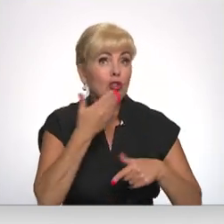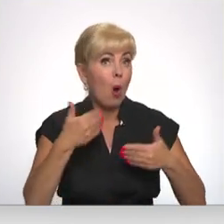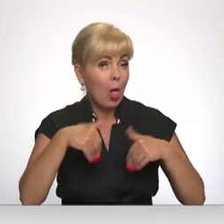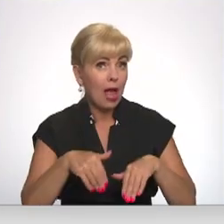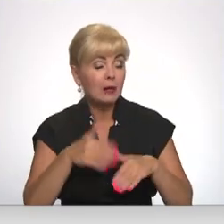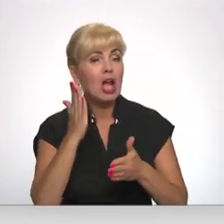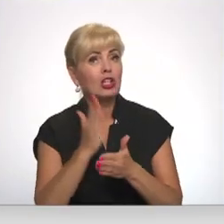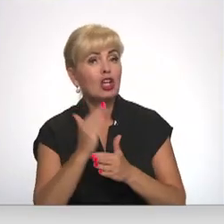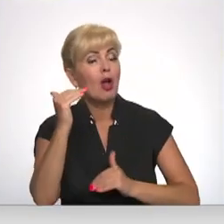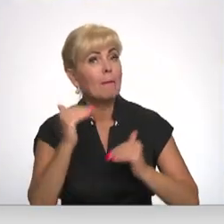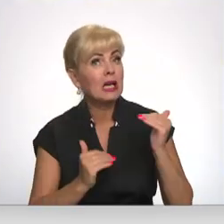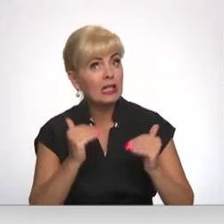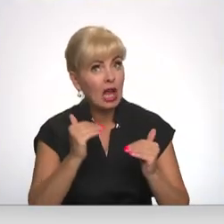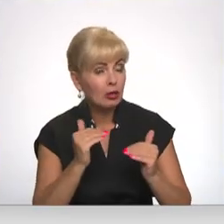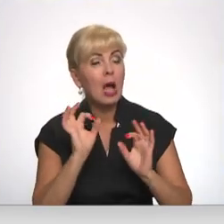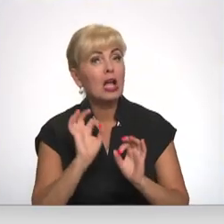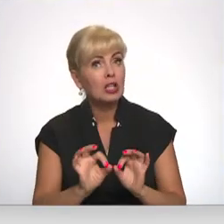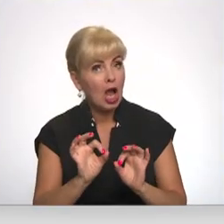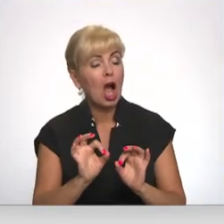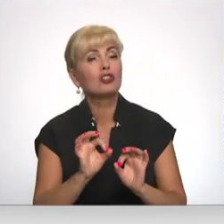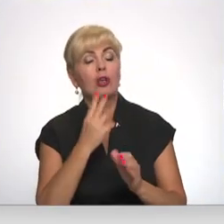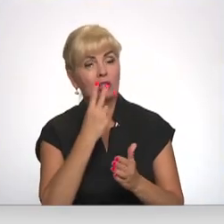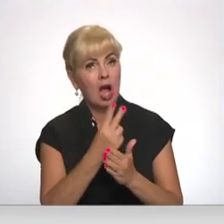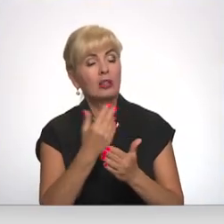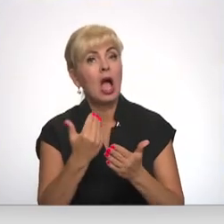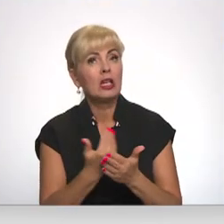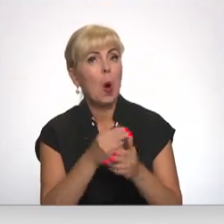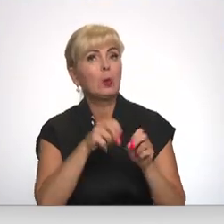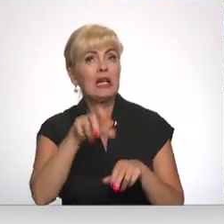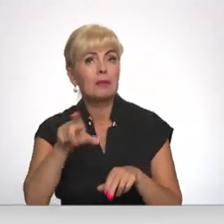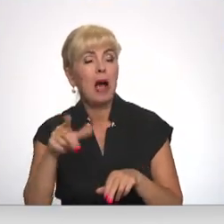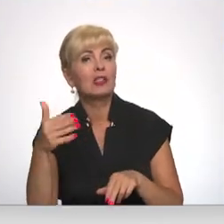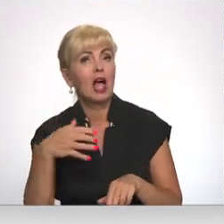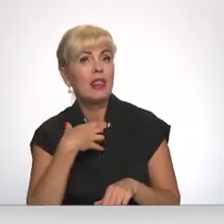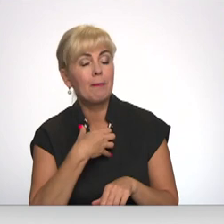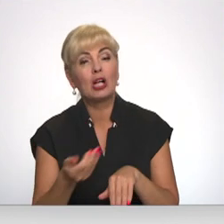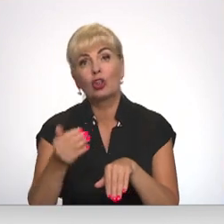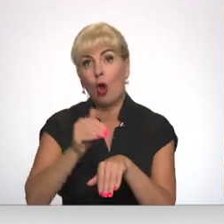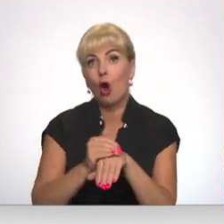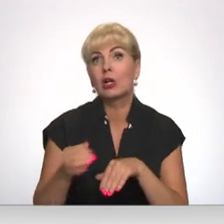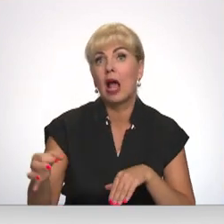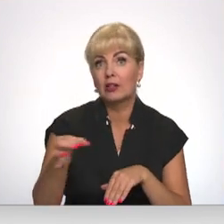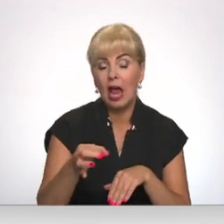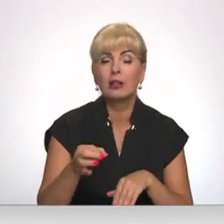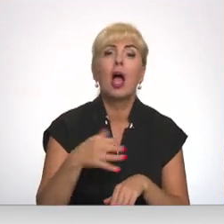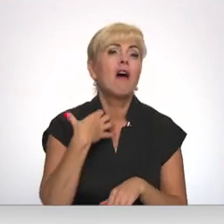tiešiem kritērijiem, bet uzsvars būs jaunie speciālisti, kuri nepieciešami konkrētajā reģionā.